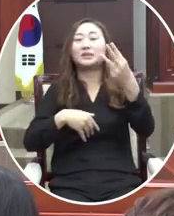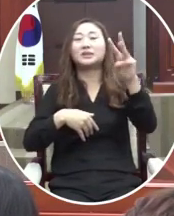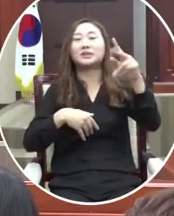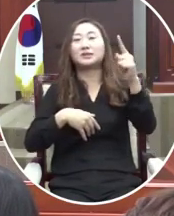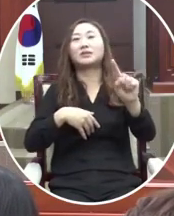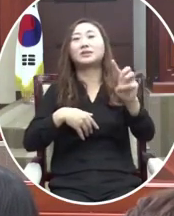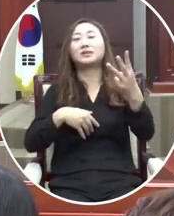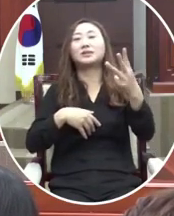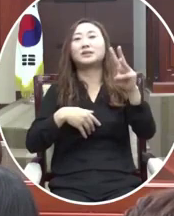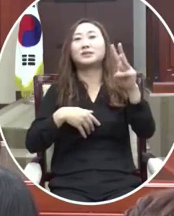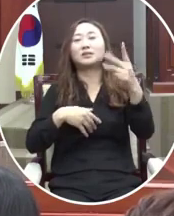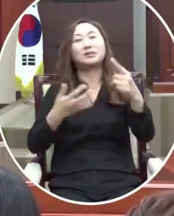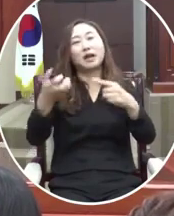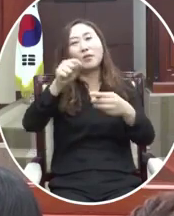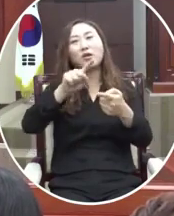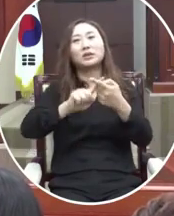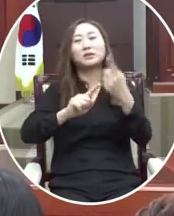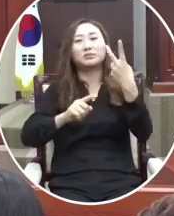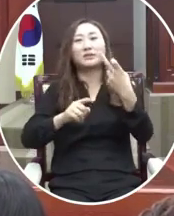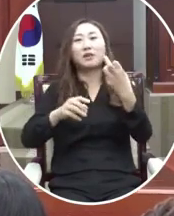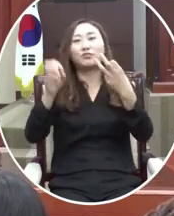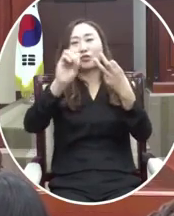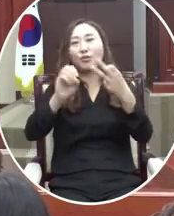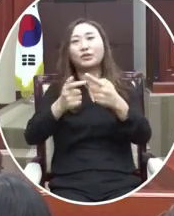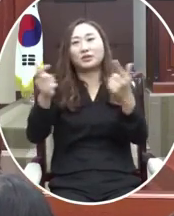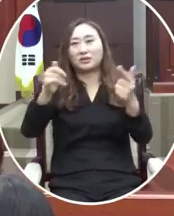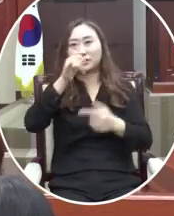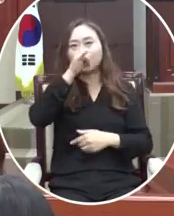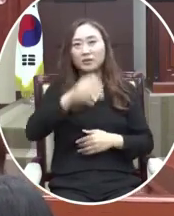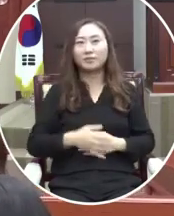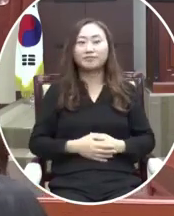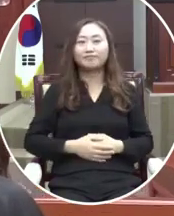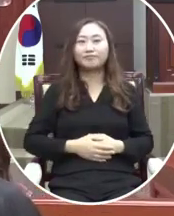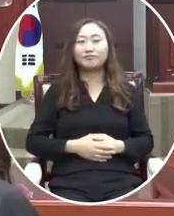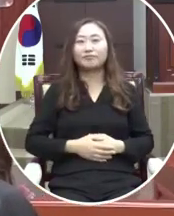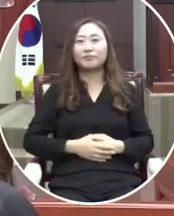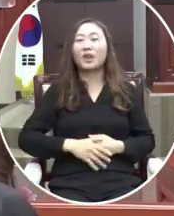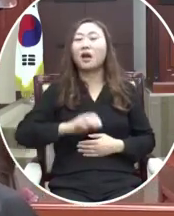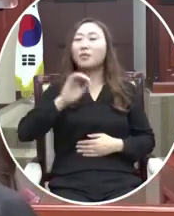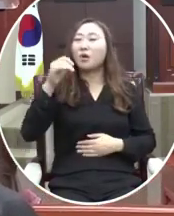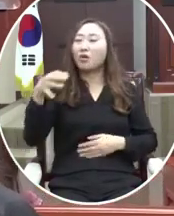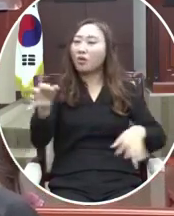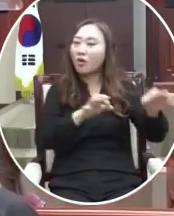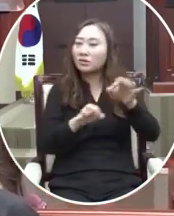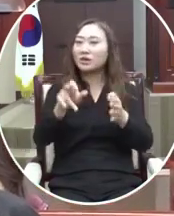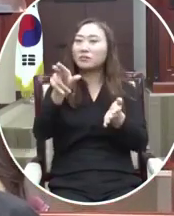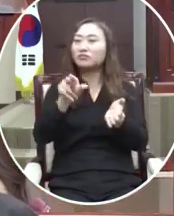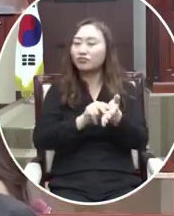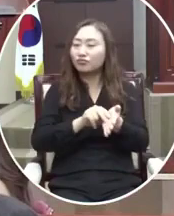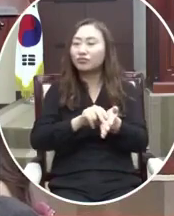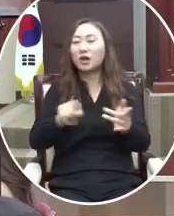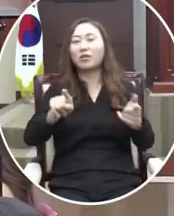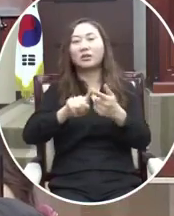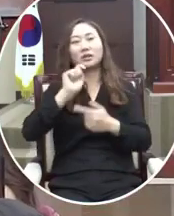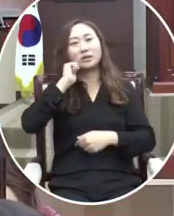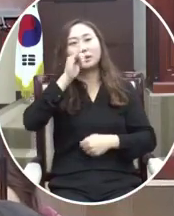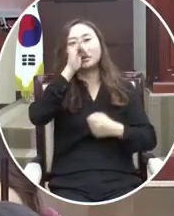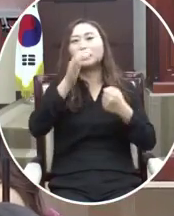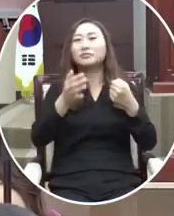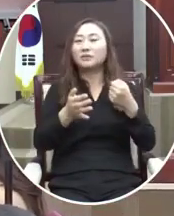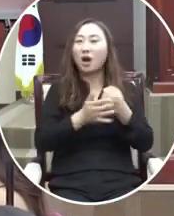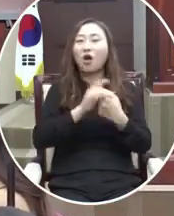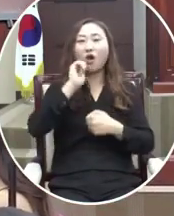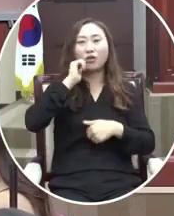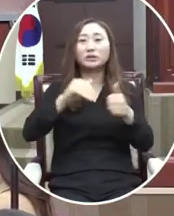늘어난 규모입니다 경제적 위기는 언제나 서민과 취약 계층에게 가장 먼저 상원을 남겨온만큼